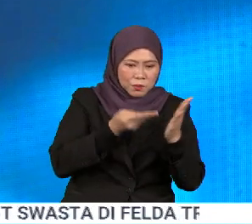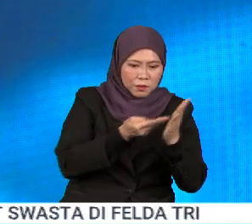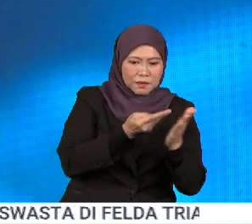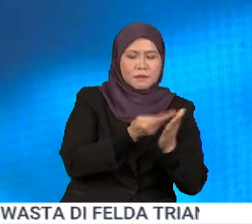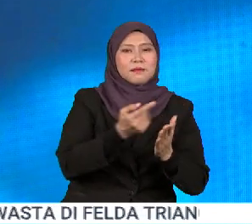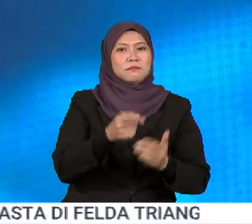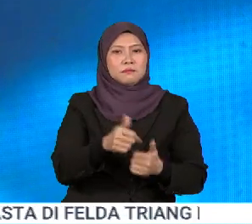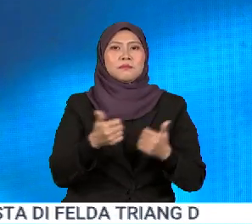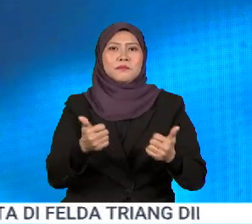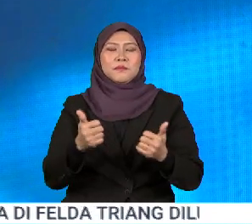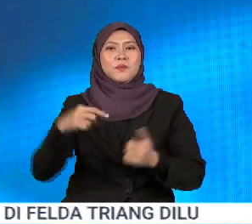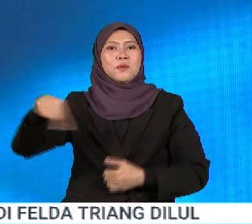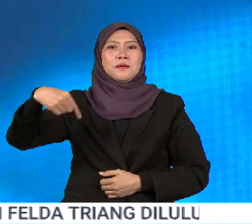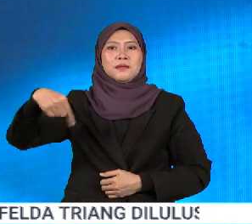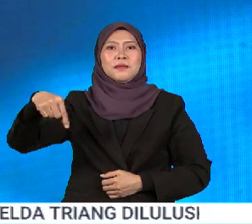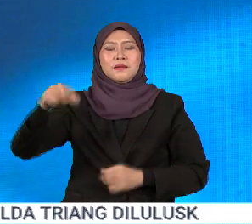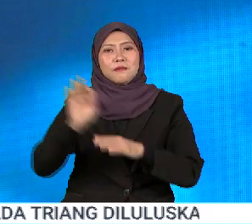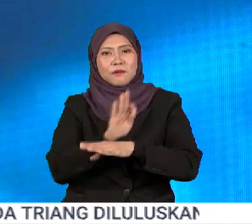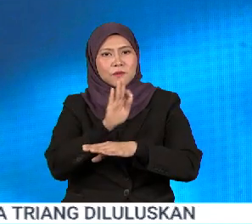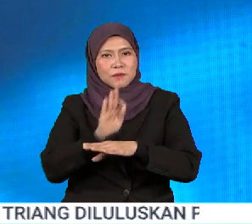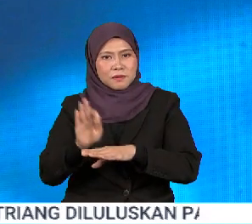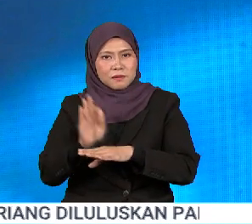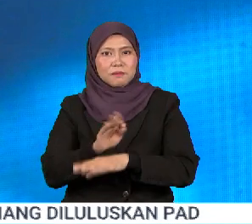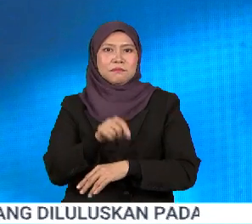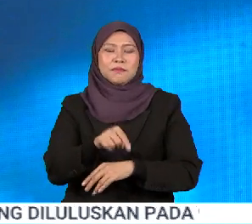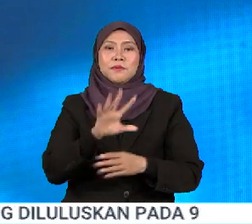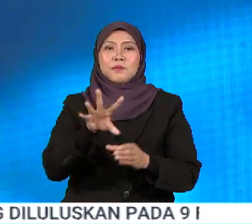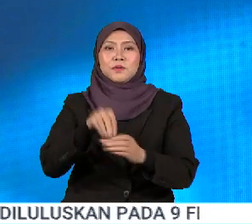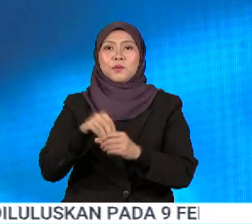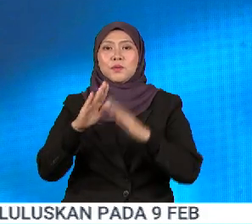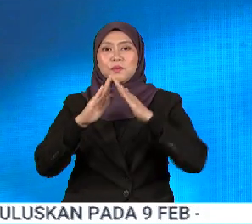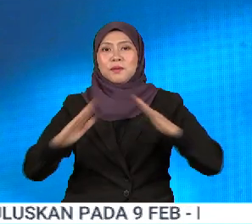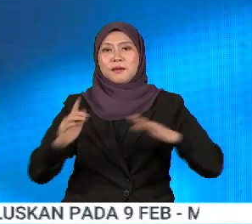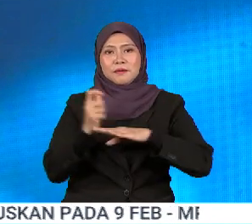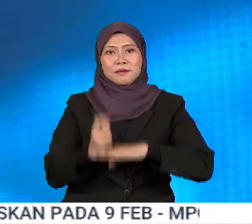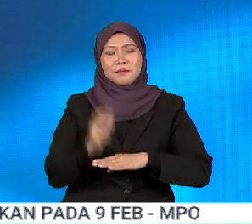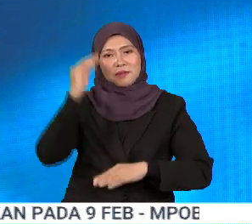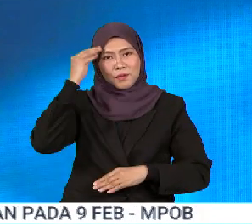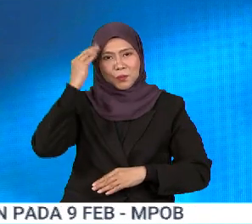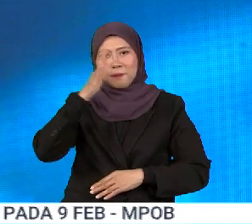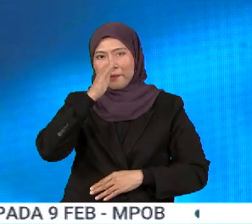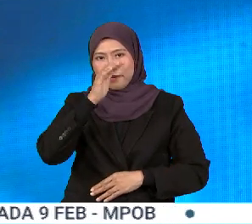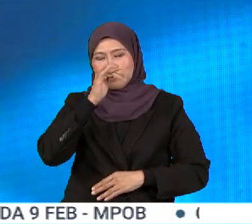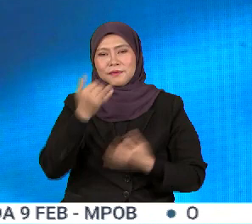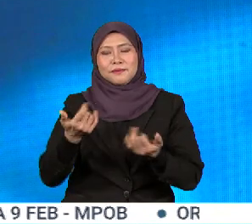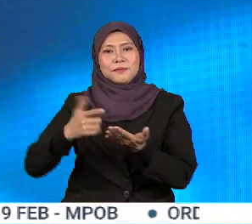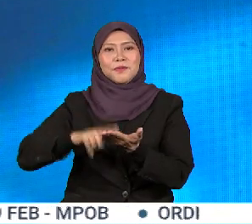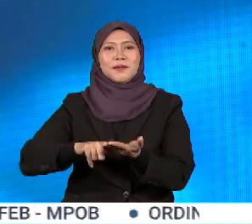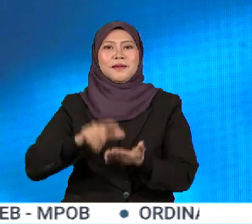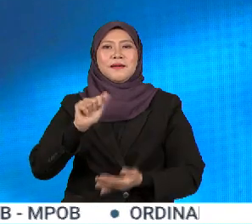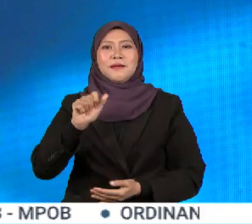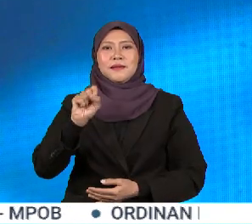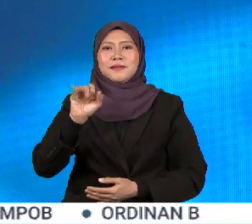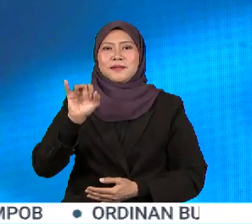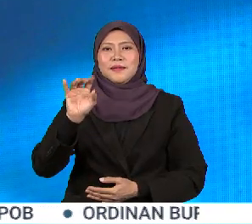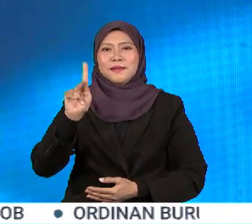nilai estetika, makna dan fungsi khusus. Ini termasuk rumah tradisional Melayu Melaka. Kita ikuti laporan Nurul Ashikin